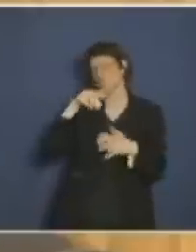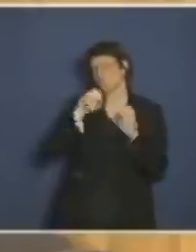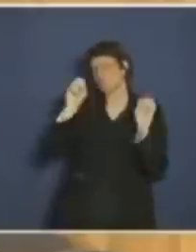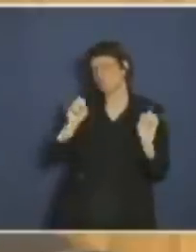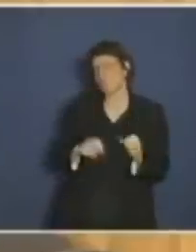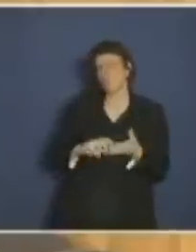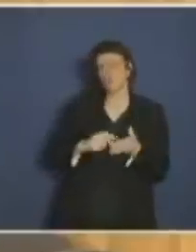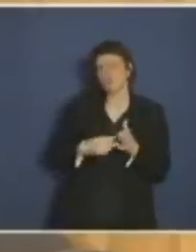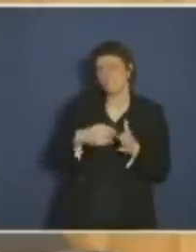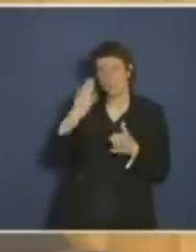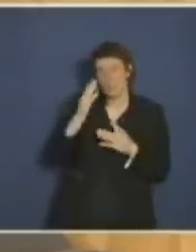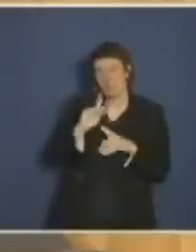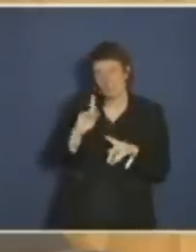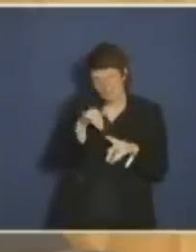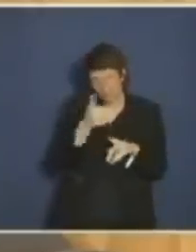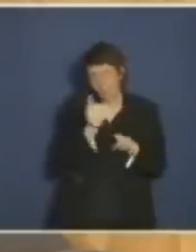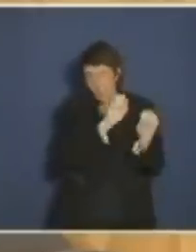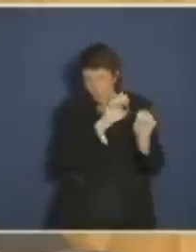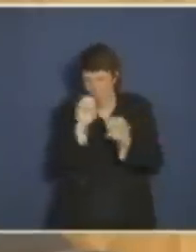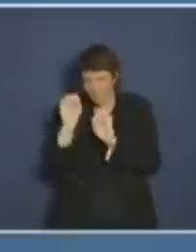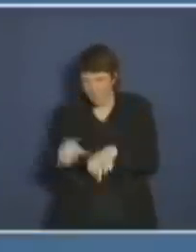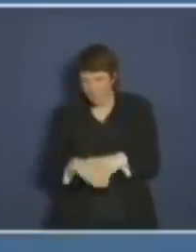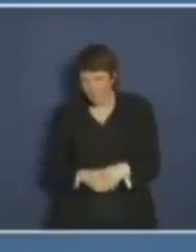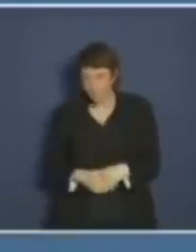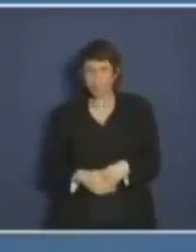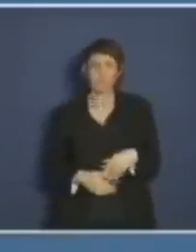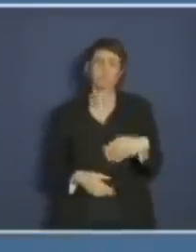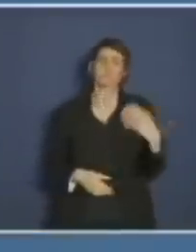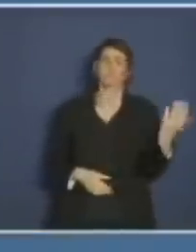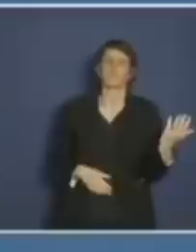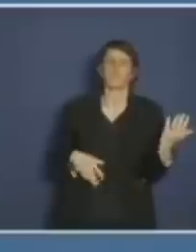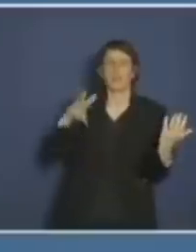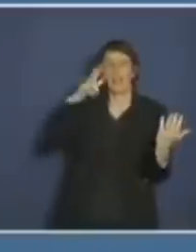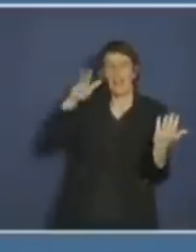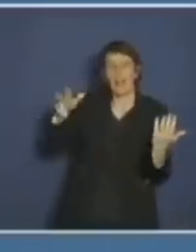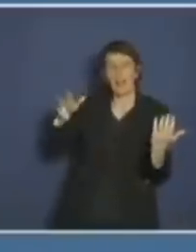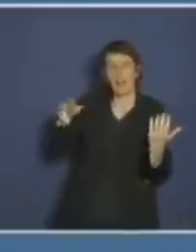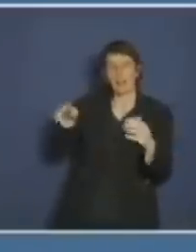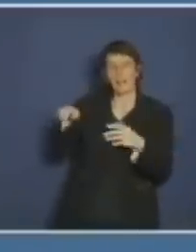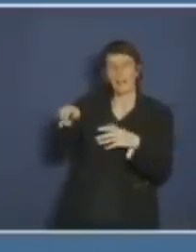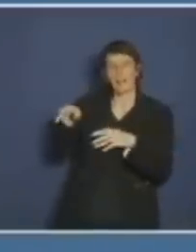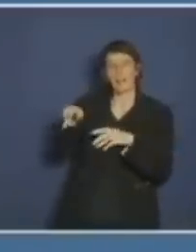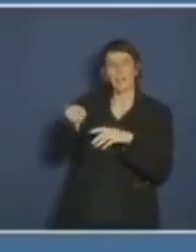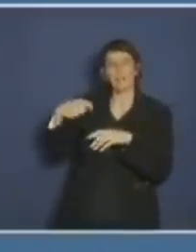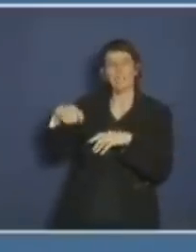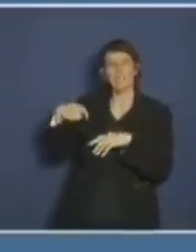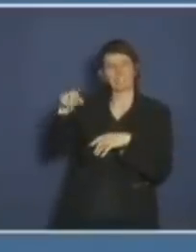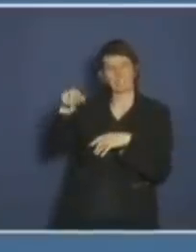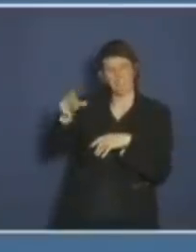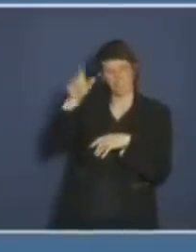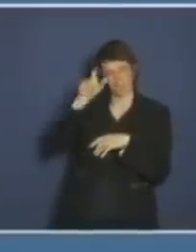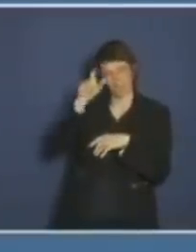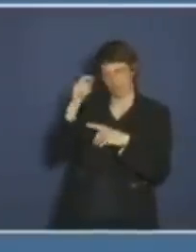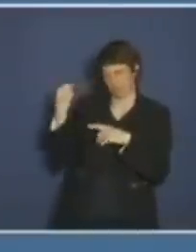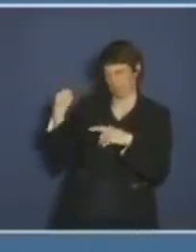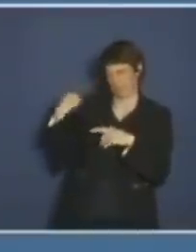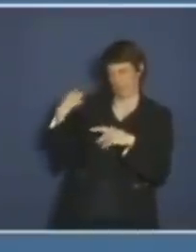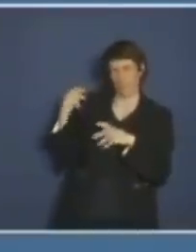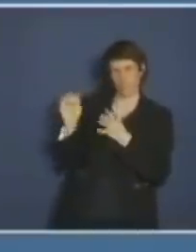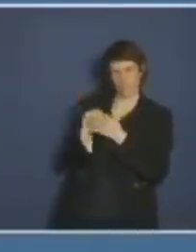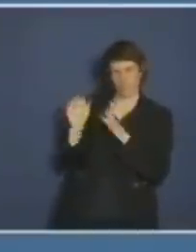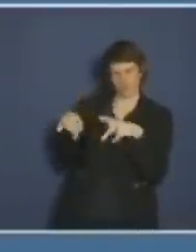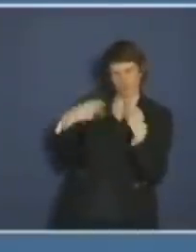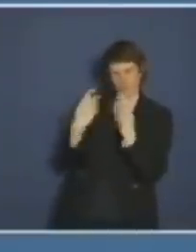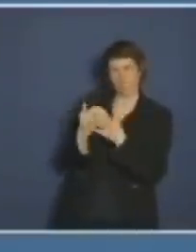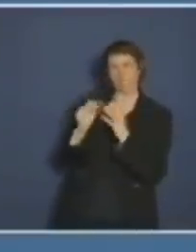Politik zu Hause sind? Ja, im Grunde genommen hat Herr Minister Spahn gerade in der vorherigen PK dieses Problem auch noch